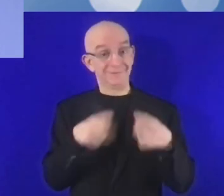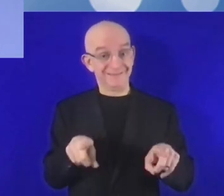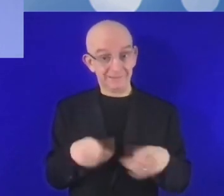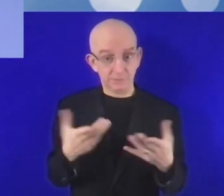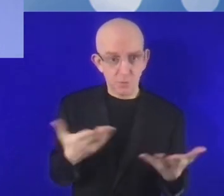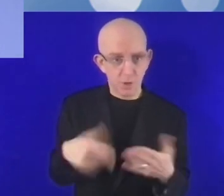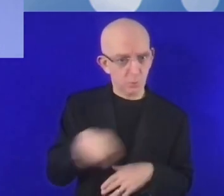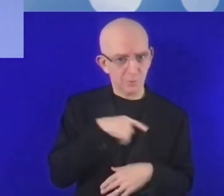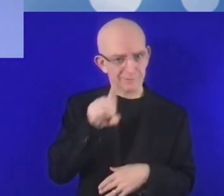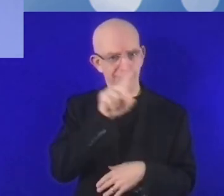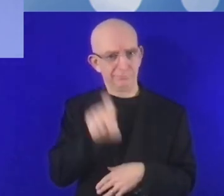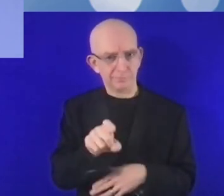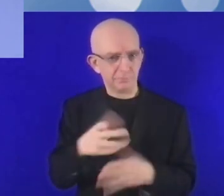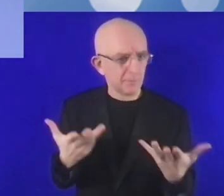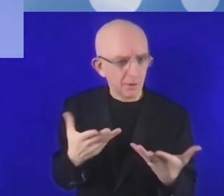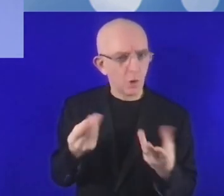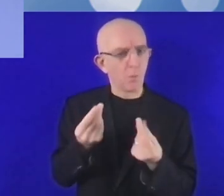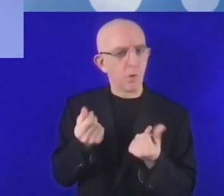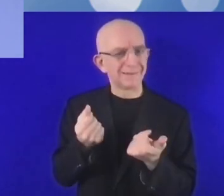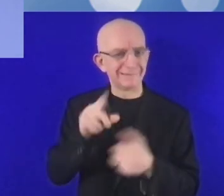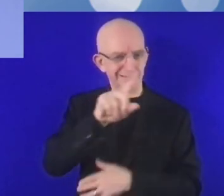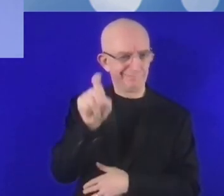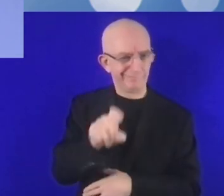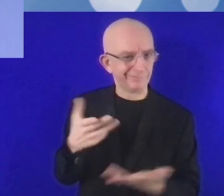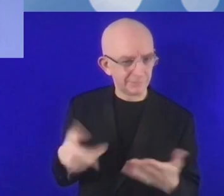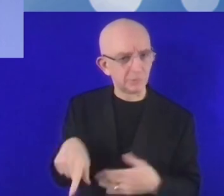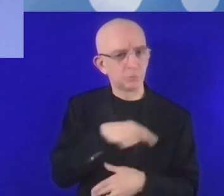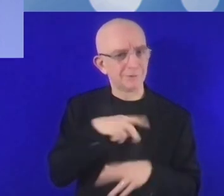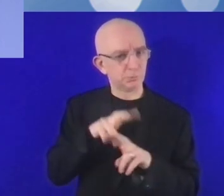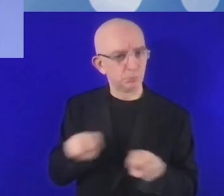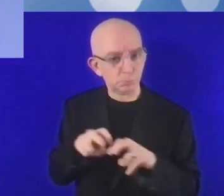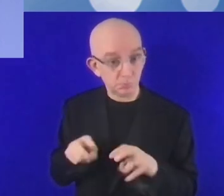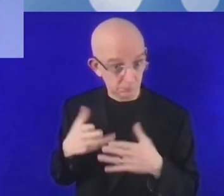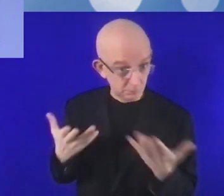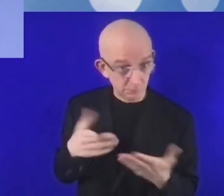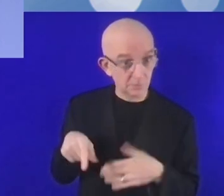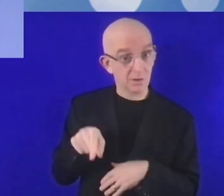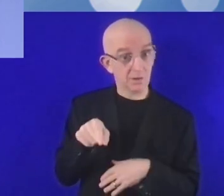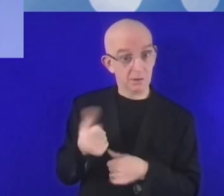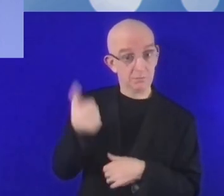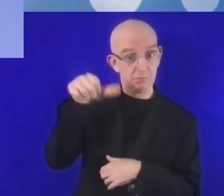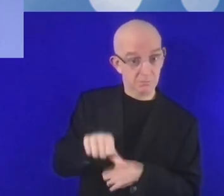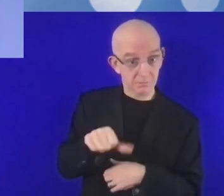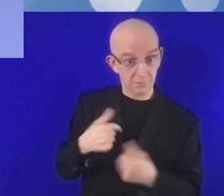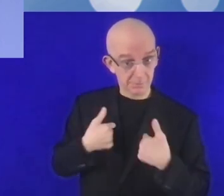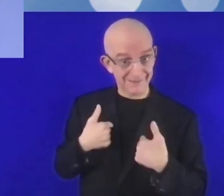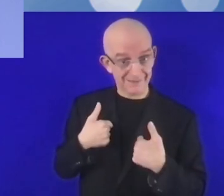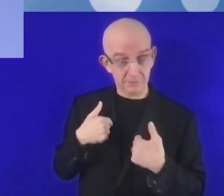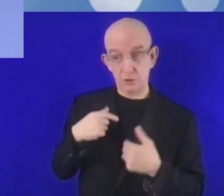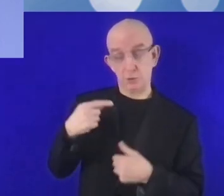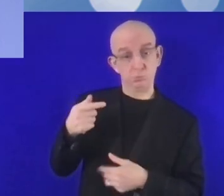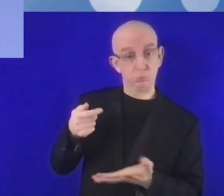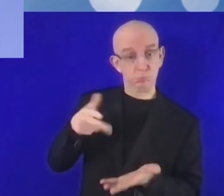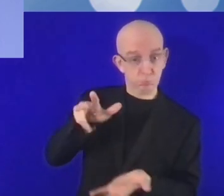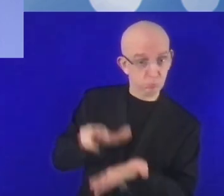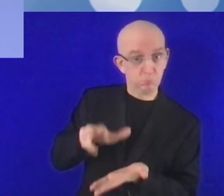量？是我们来决定，还是人工智能决定，还是我们的感觉来决定？我们应该考